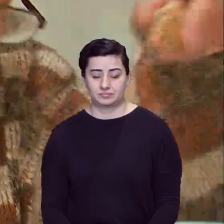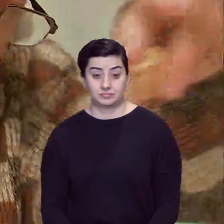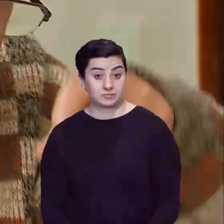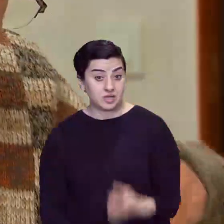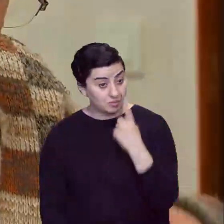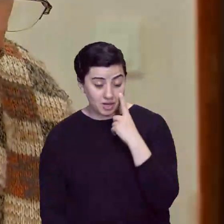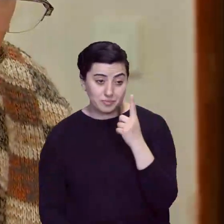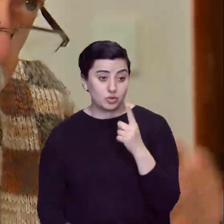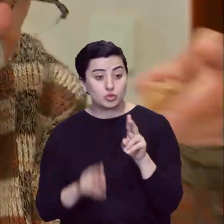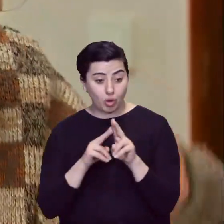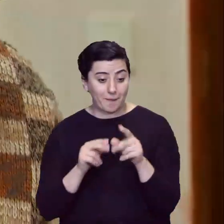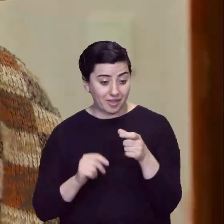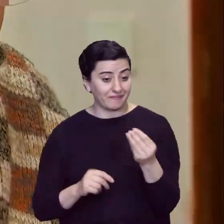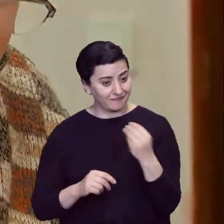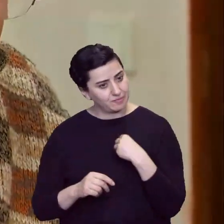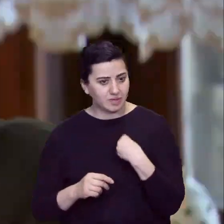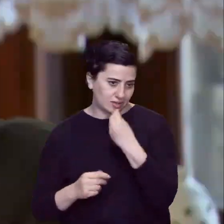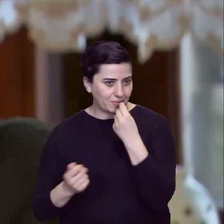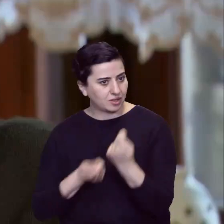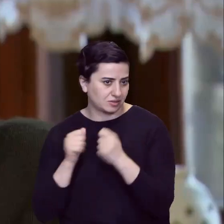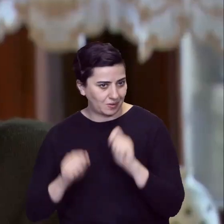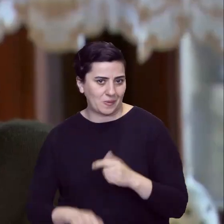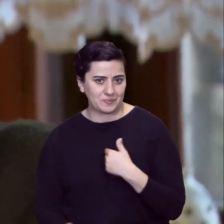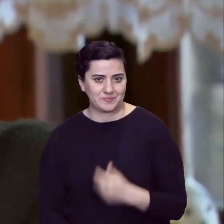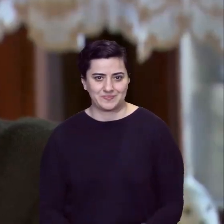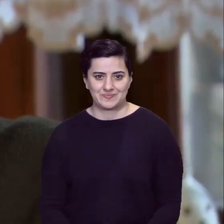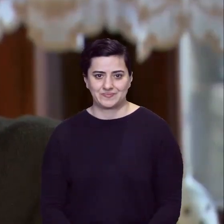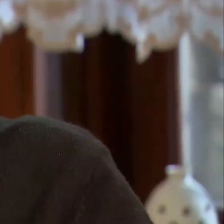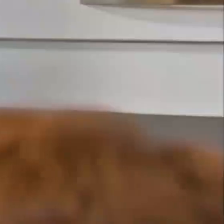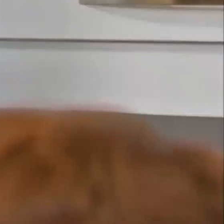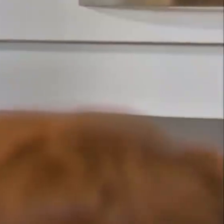Bana bak, bir kurabiye daha ver. Akşam yemeğini ben yapayım. Hadi.